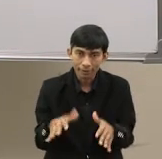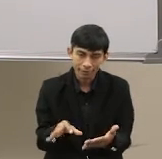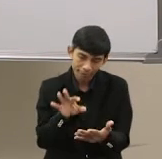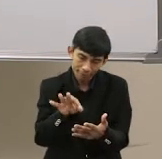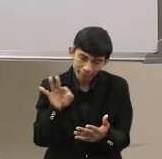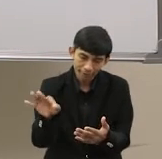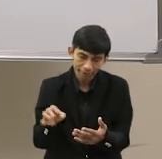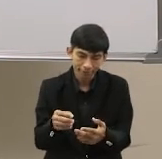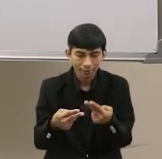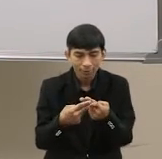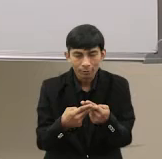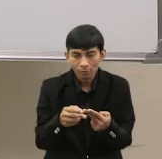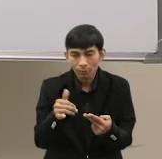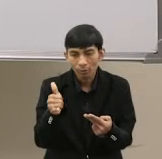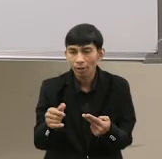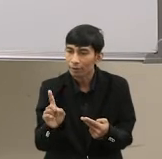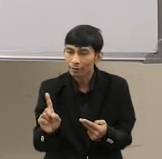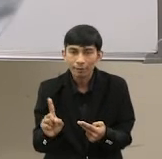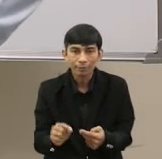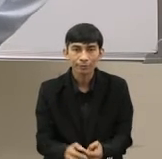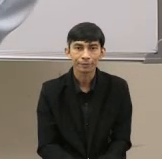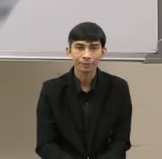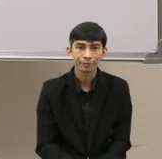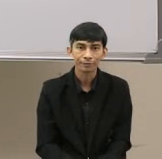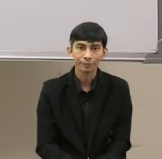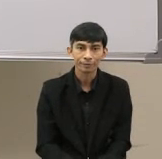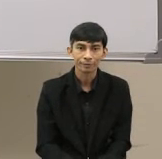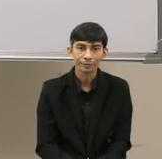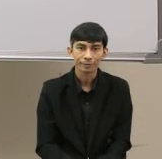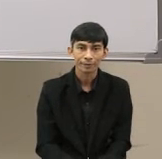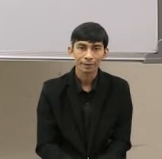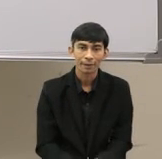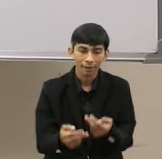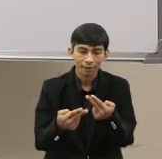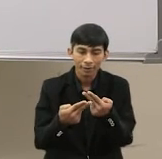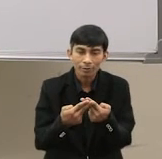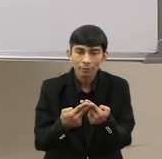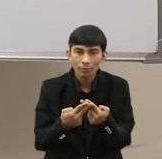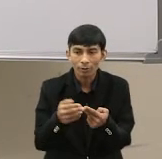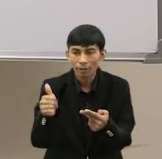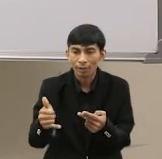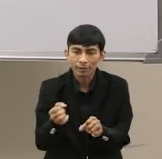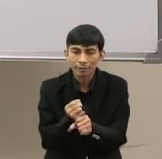con chưa đưa cho tụ ông nam mùi hãy ở tụ ông thuộc cảm phiếp ấy con